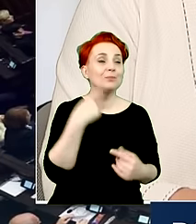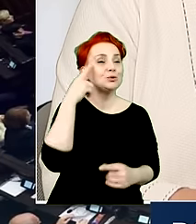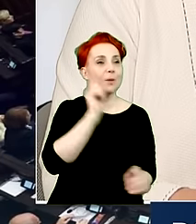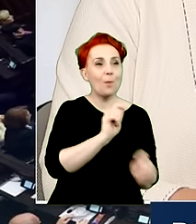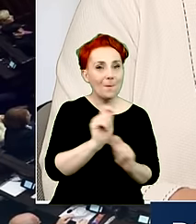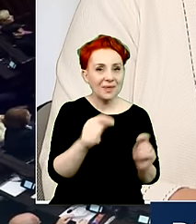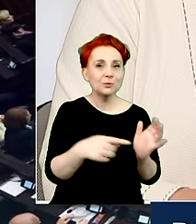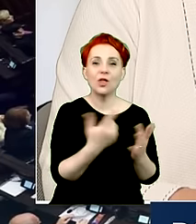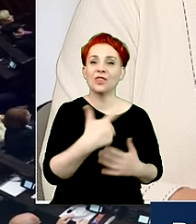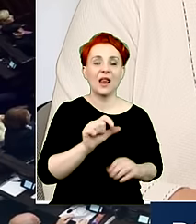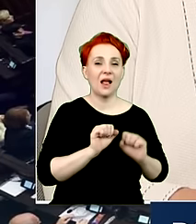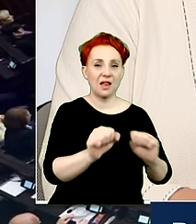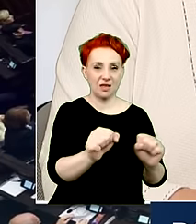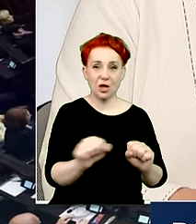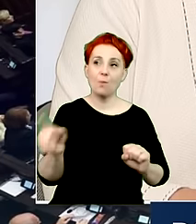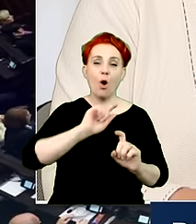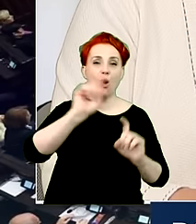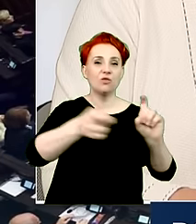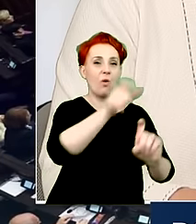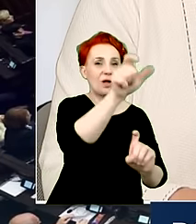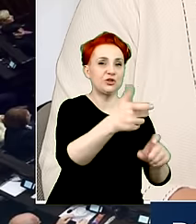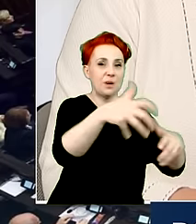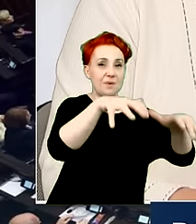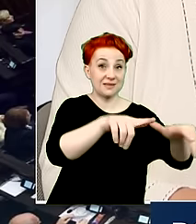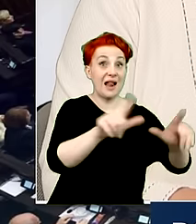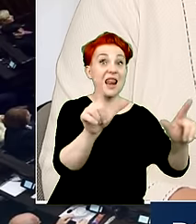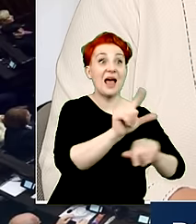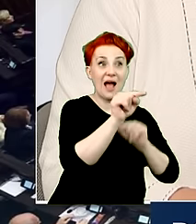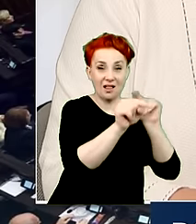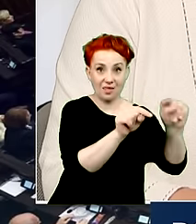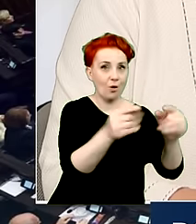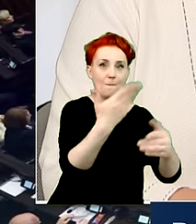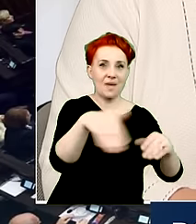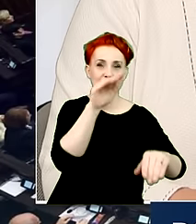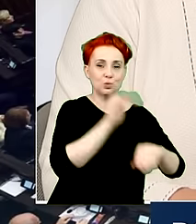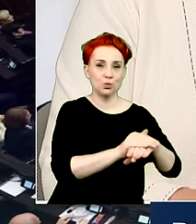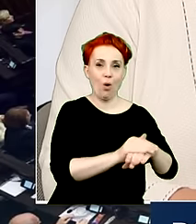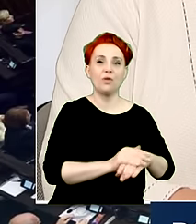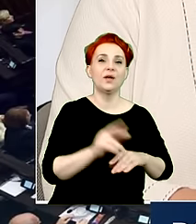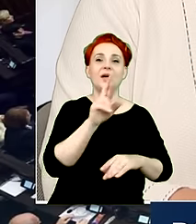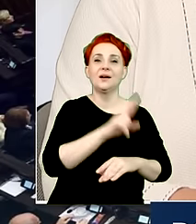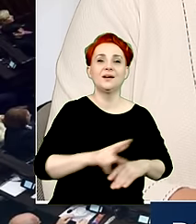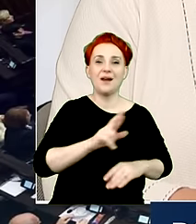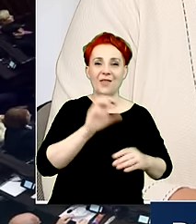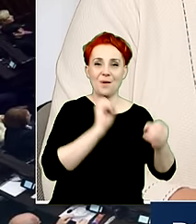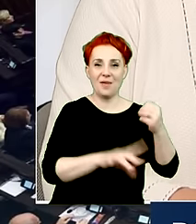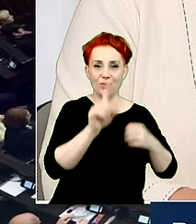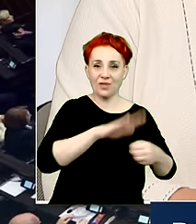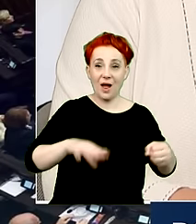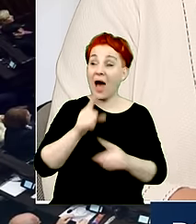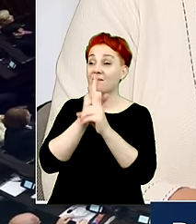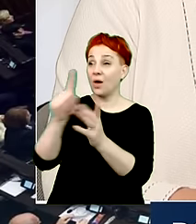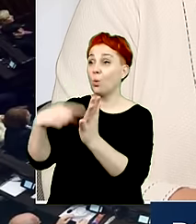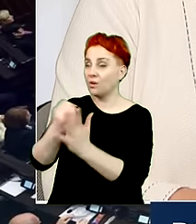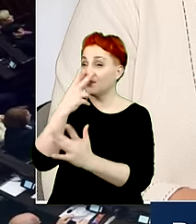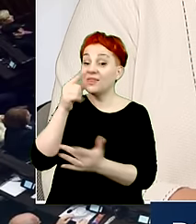Panie senatorze, bo odwołaliście legalnego prezesa bez zgody Rady Mediów Narodowych. A ustawa mówi jasno, tylko Rada Mediów